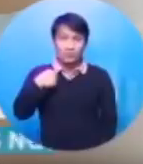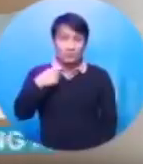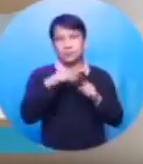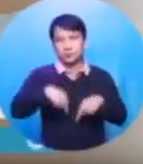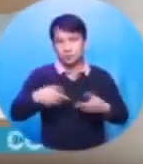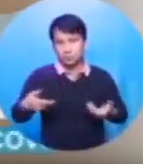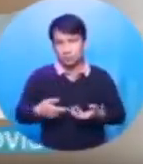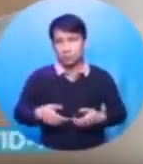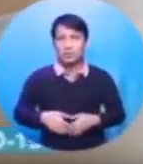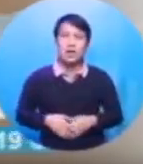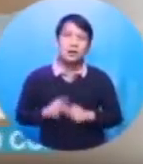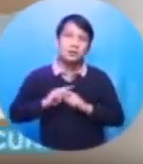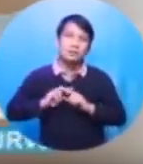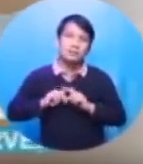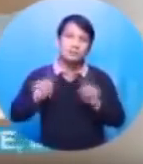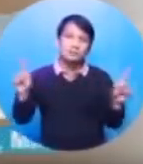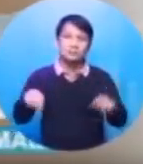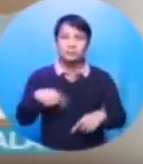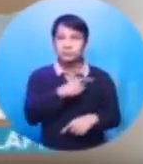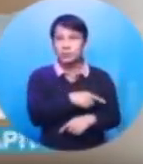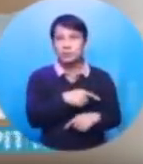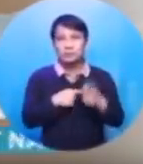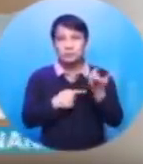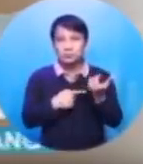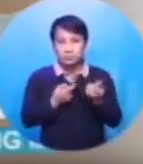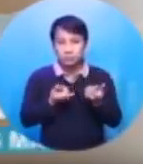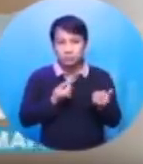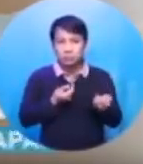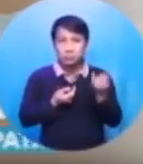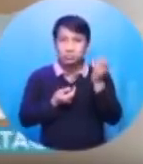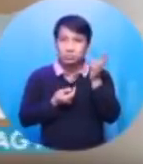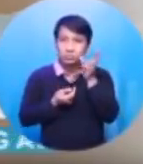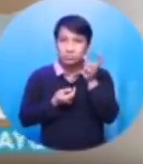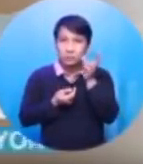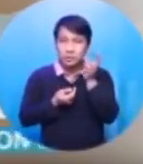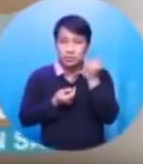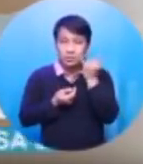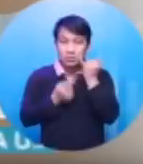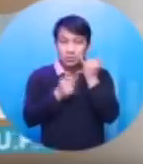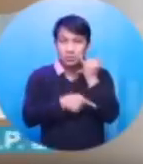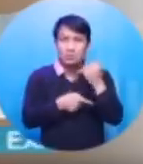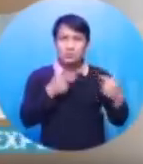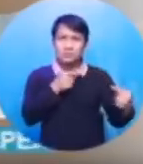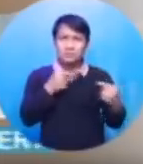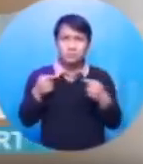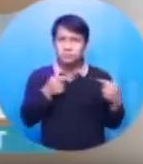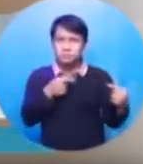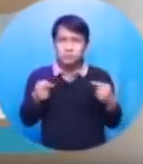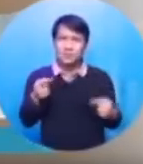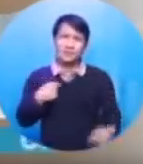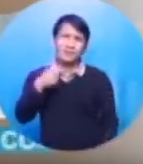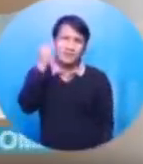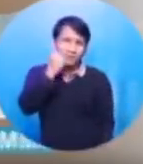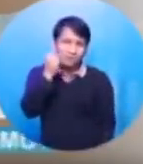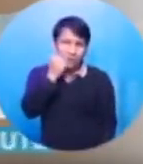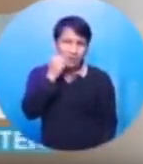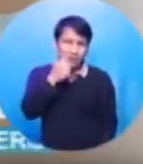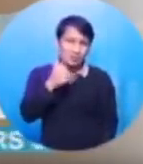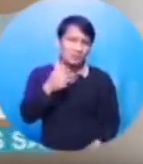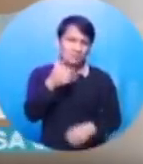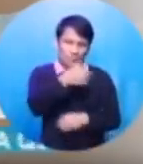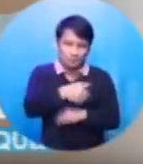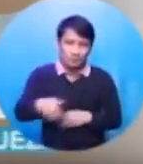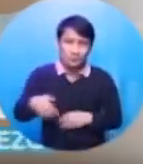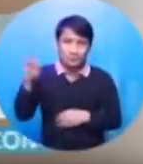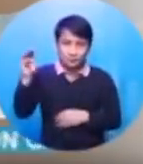siya. Kaya lang po, ang ginagawa po niya sa akin, sir, inaaway po niya ako araw-araw, sir. At sa totoo lang po,